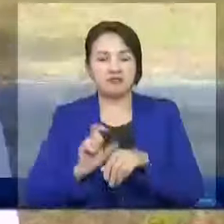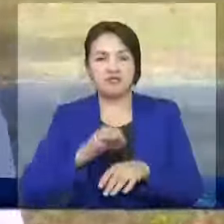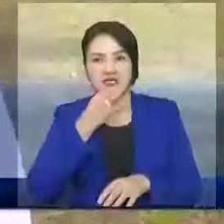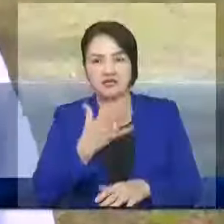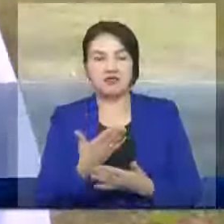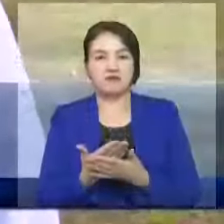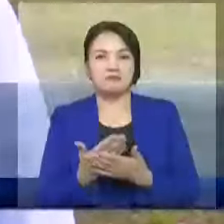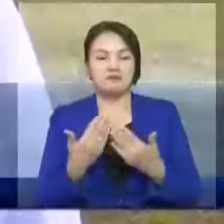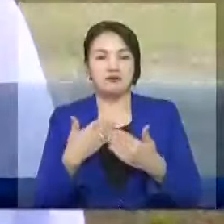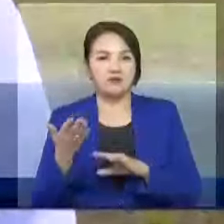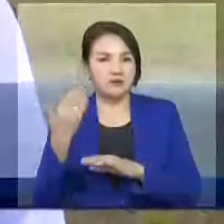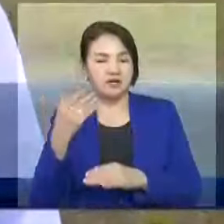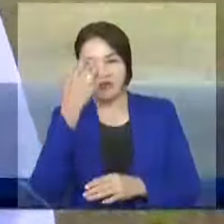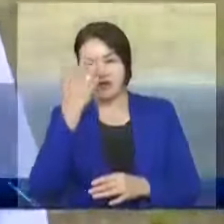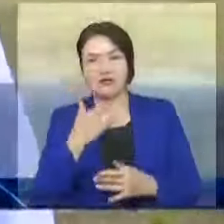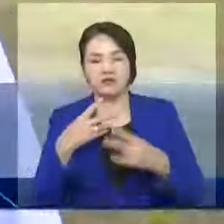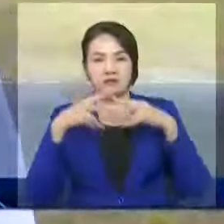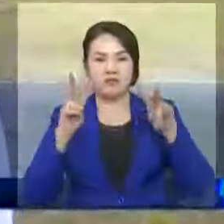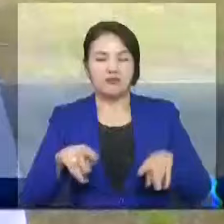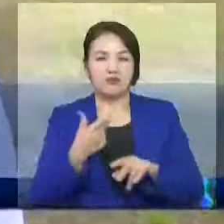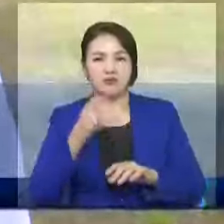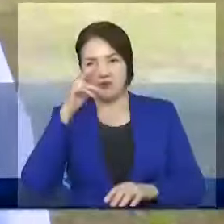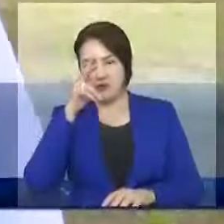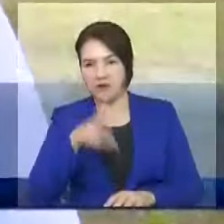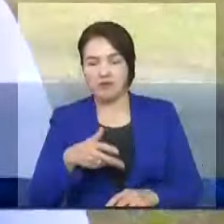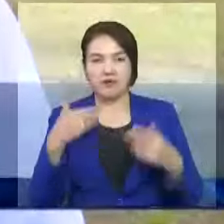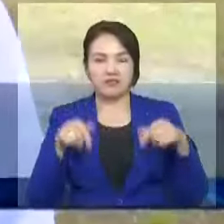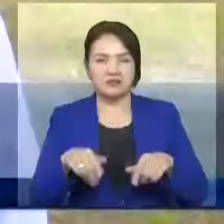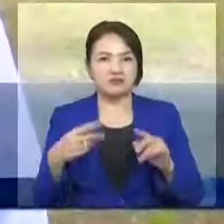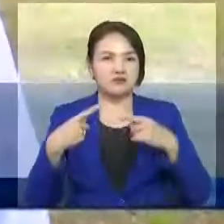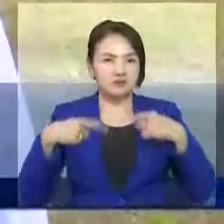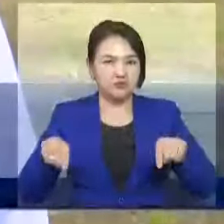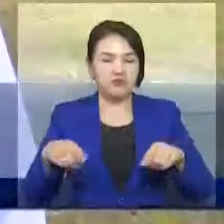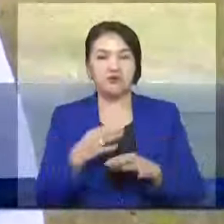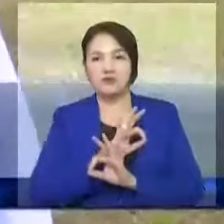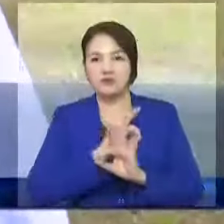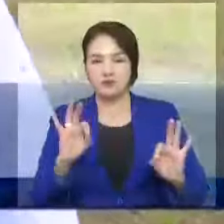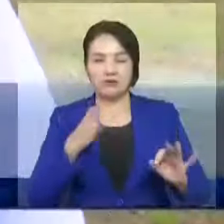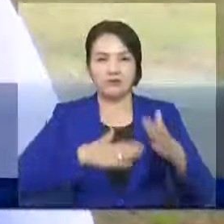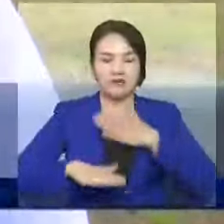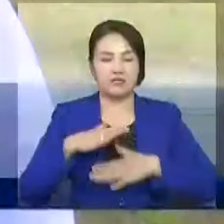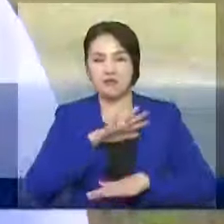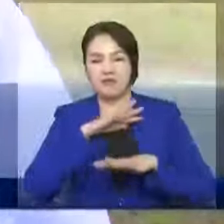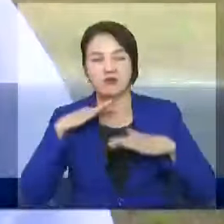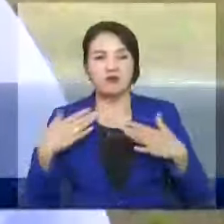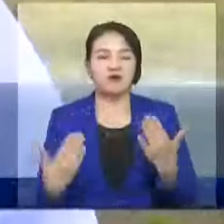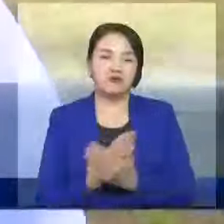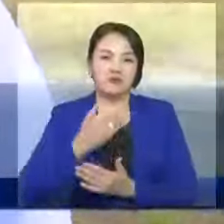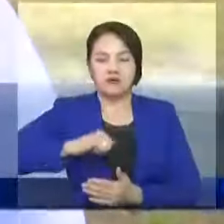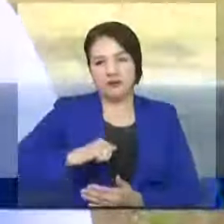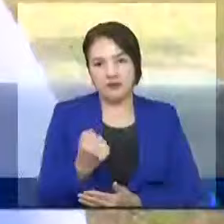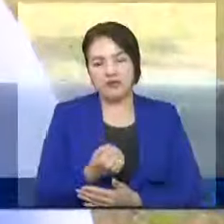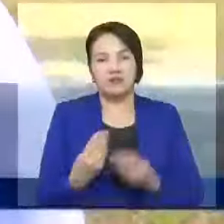здесь нравится. До этого была в летнем лагере, но там было очень скучно. Здесь же напротив, все супер, весело. Завела много новых друзей, мы